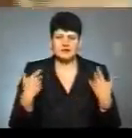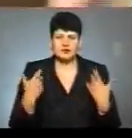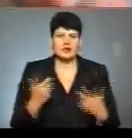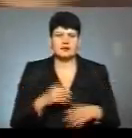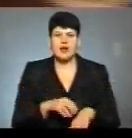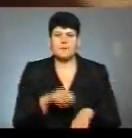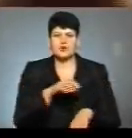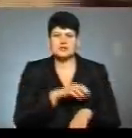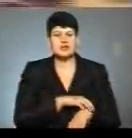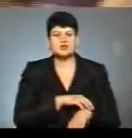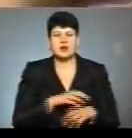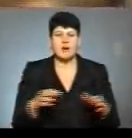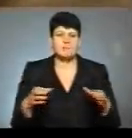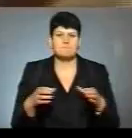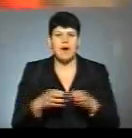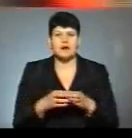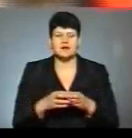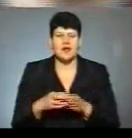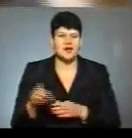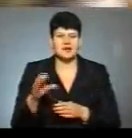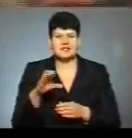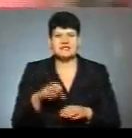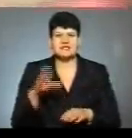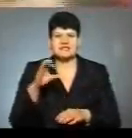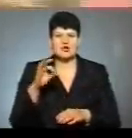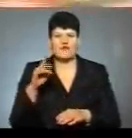комуністична партія Совєтського Союзу!